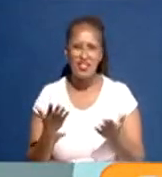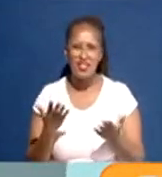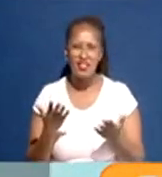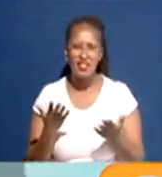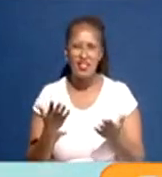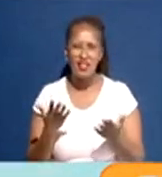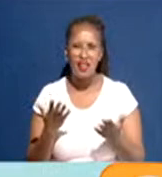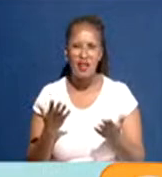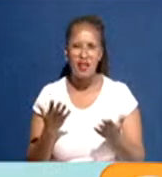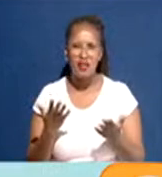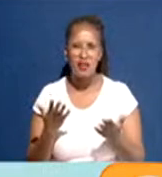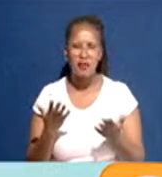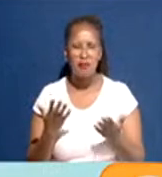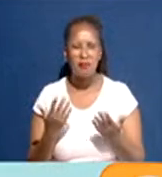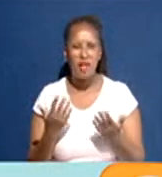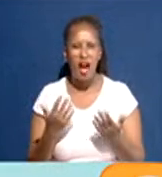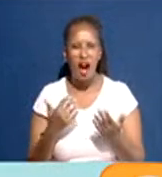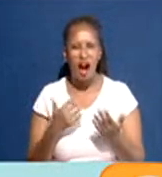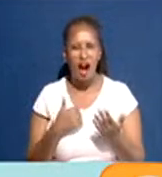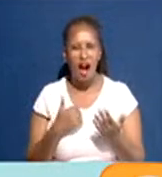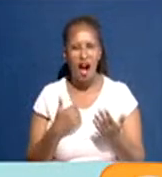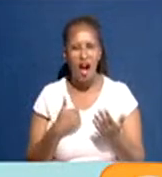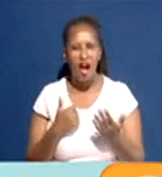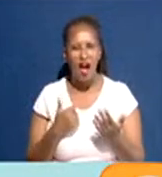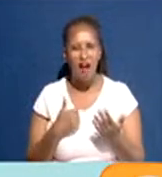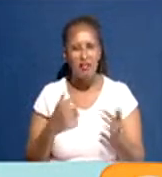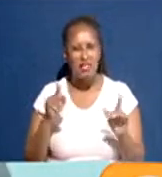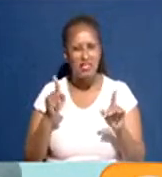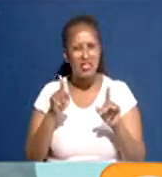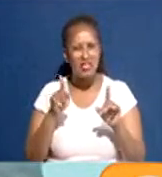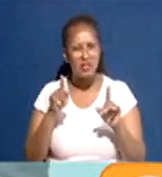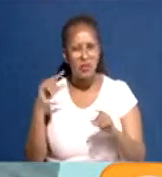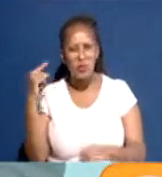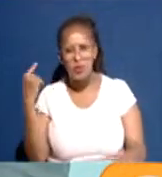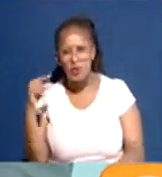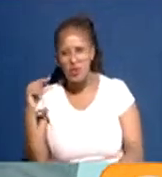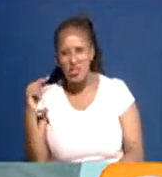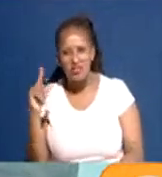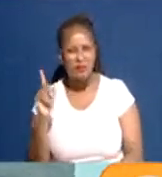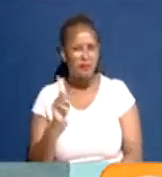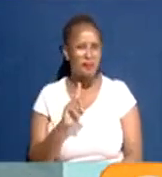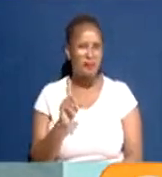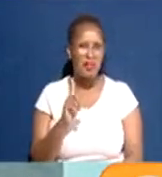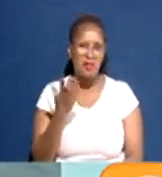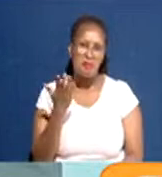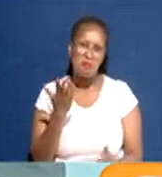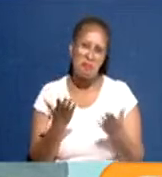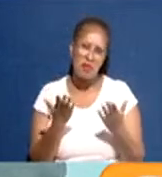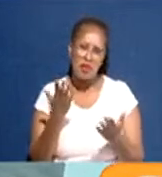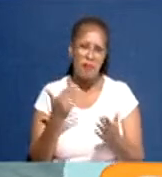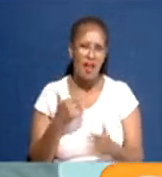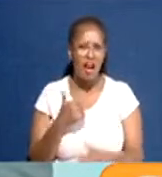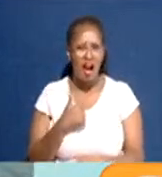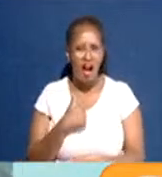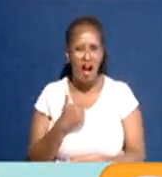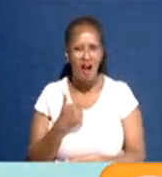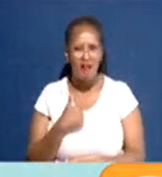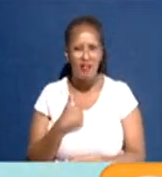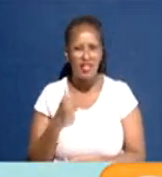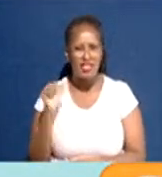hatuna gold ama dhahabu. Pengine hatuna